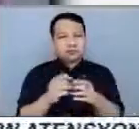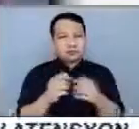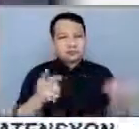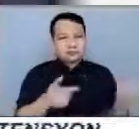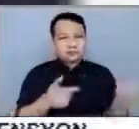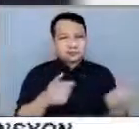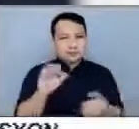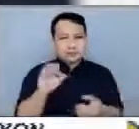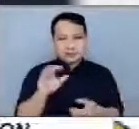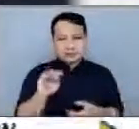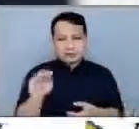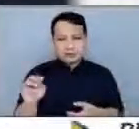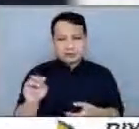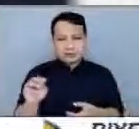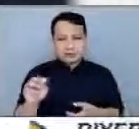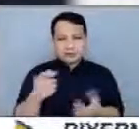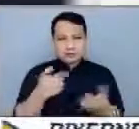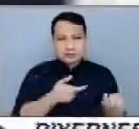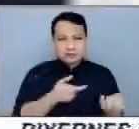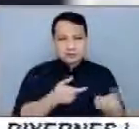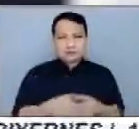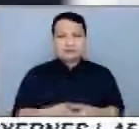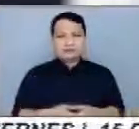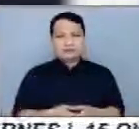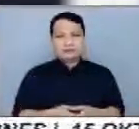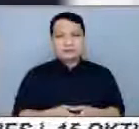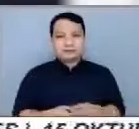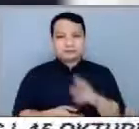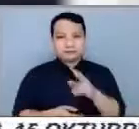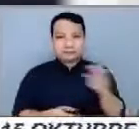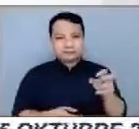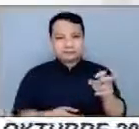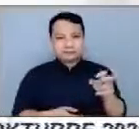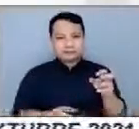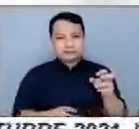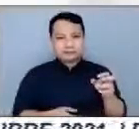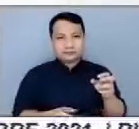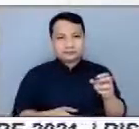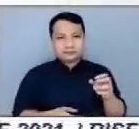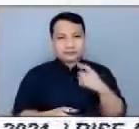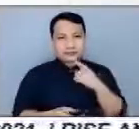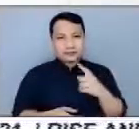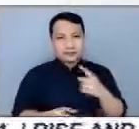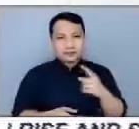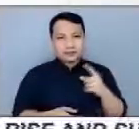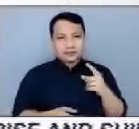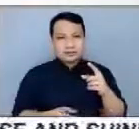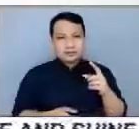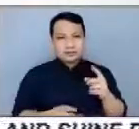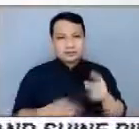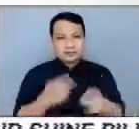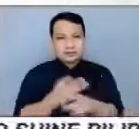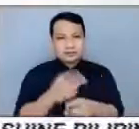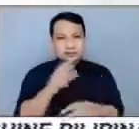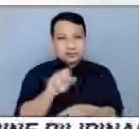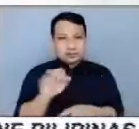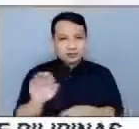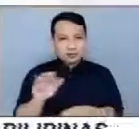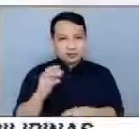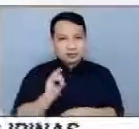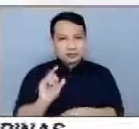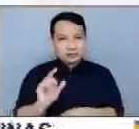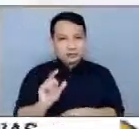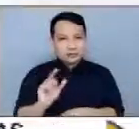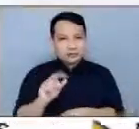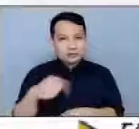shabu na may estimated street value na 102,000 pesos. Matagumpay na nasilbihan ng warrant of arrest at nadakip